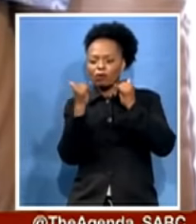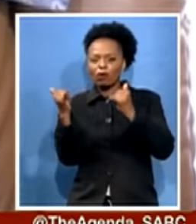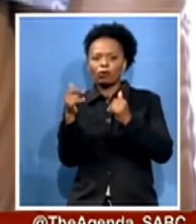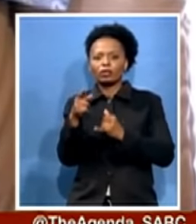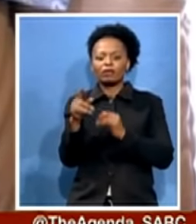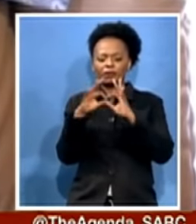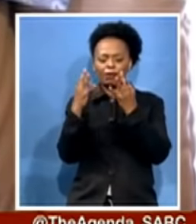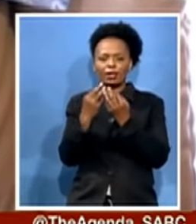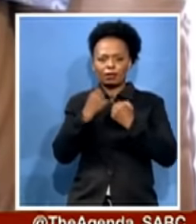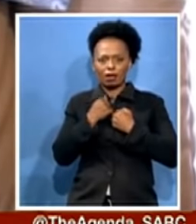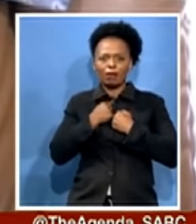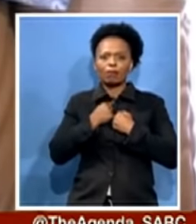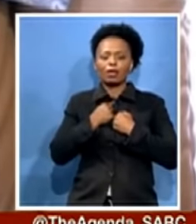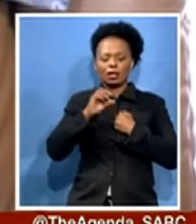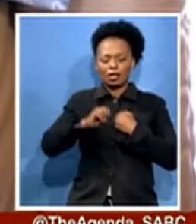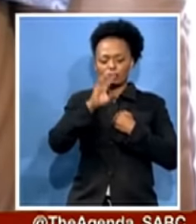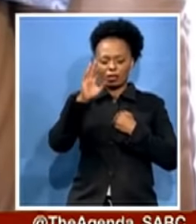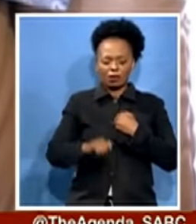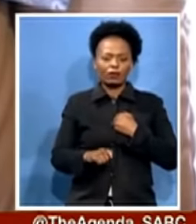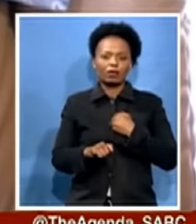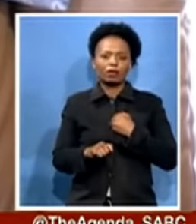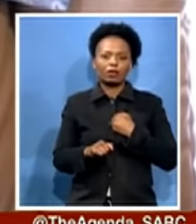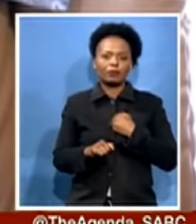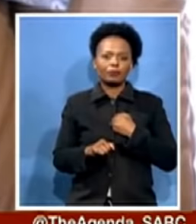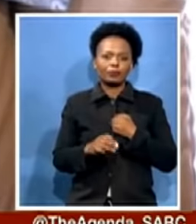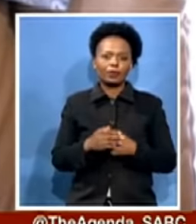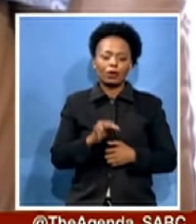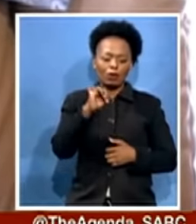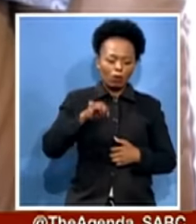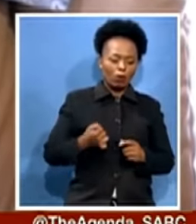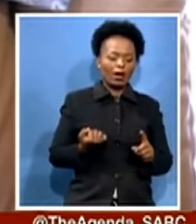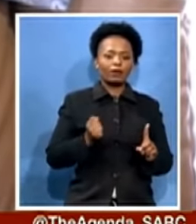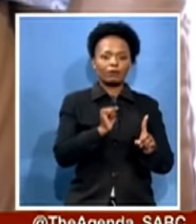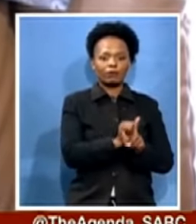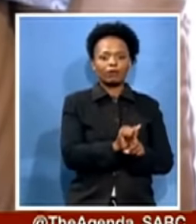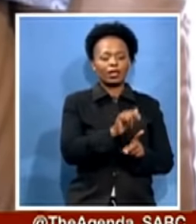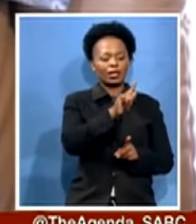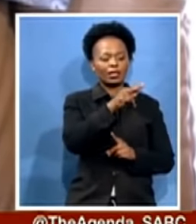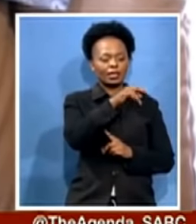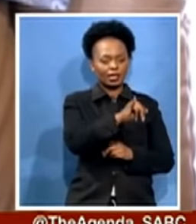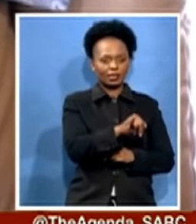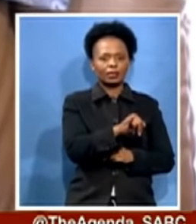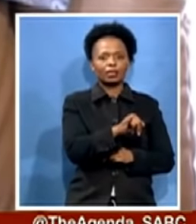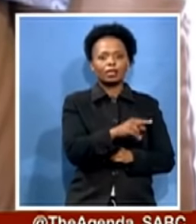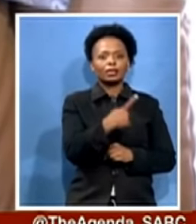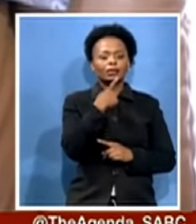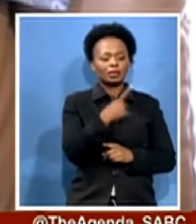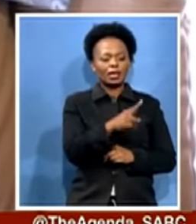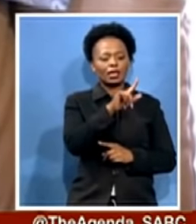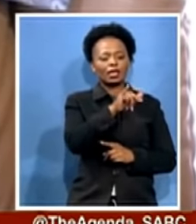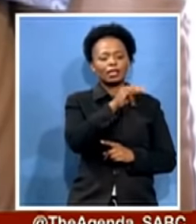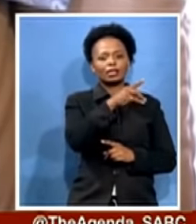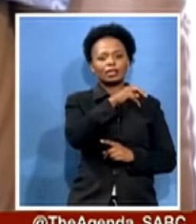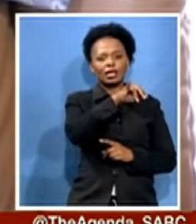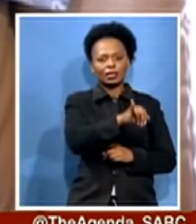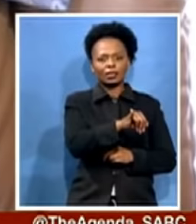Ngokuzwa kwakheke unkosikazi kaLindani uthi uLindani uzizwe umzimba wakhe ushona phansi,